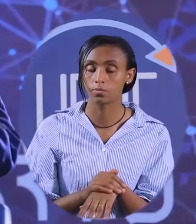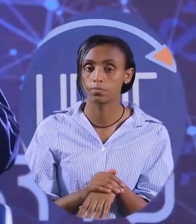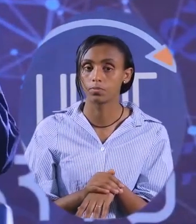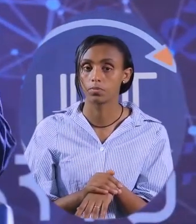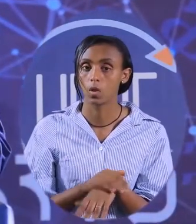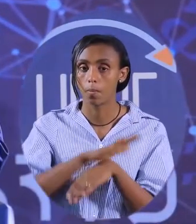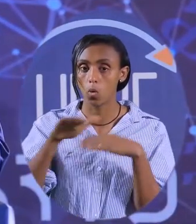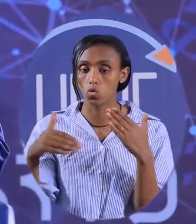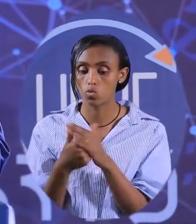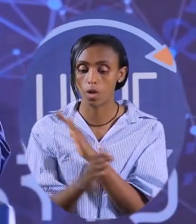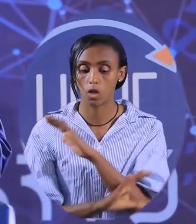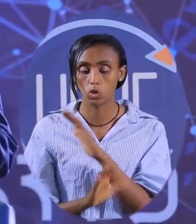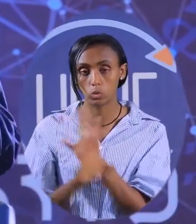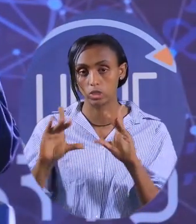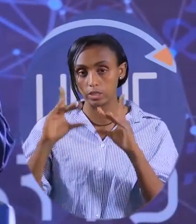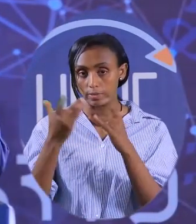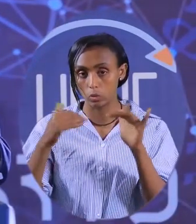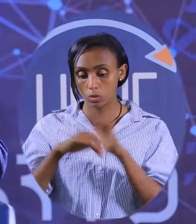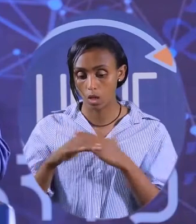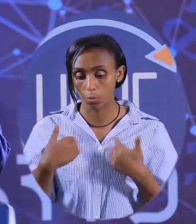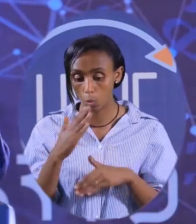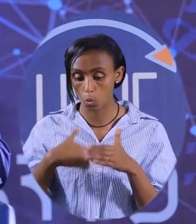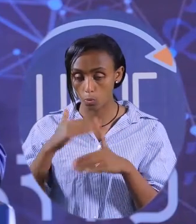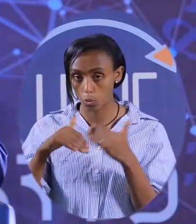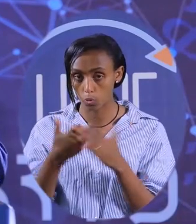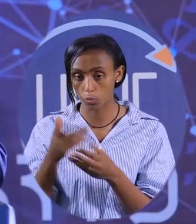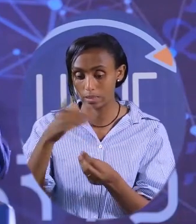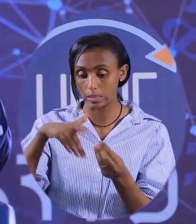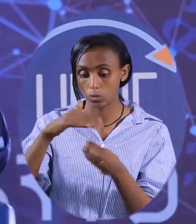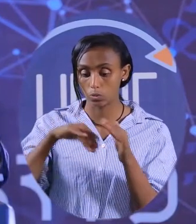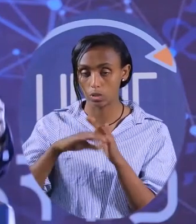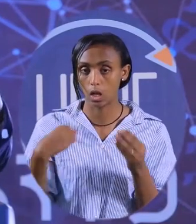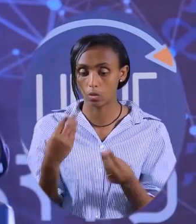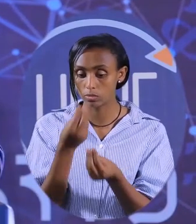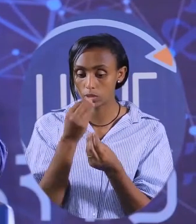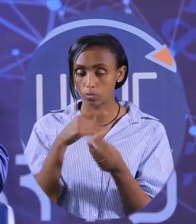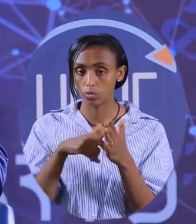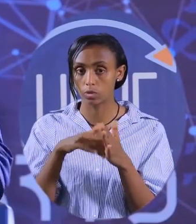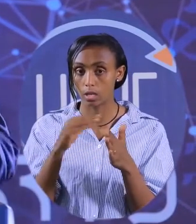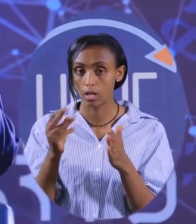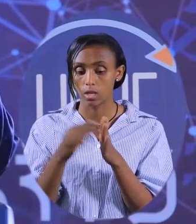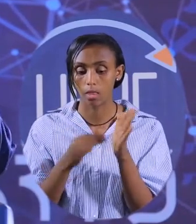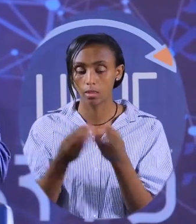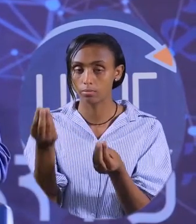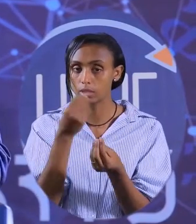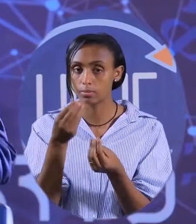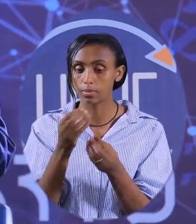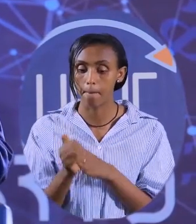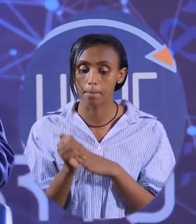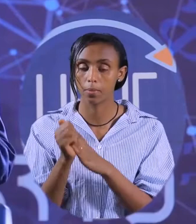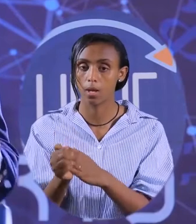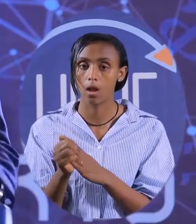ሰዓት በሁሉም ያገሪቱ ክፍል በሁሉም ክልሎች በሁሉም መስተዳድሮች ላይ ምግብና ሥርዓተ ምግብን